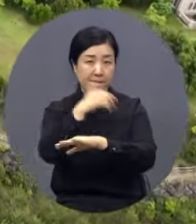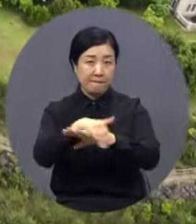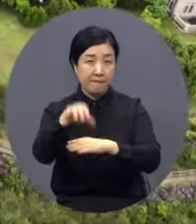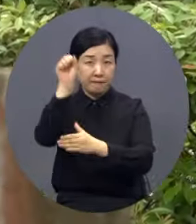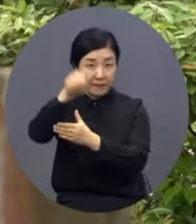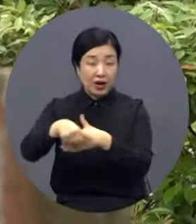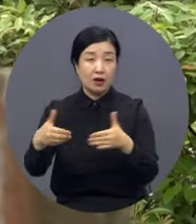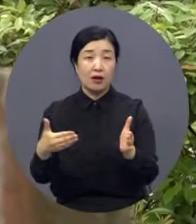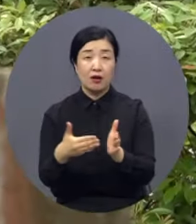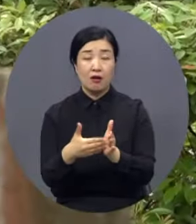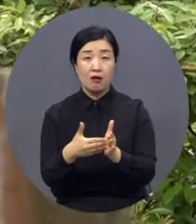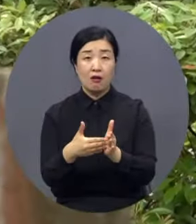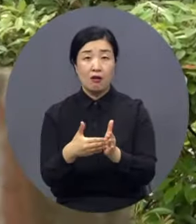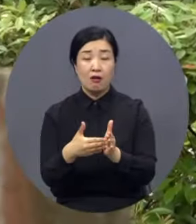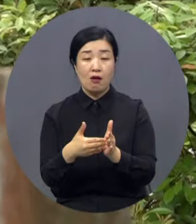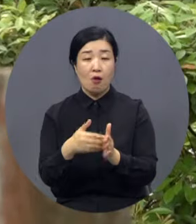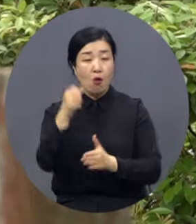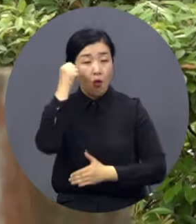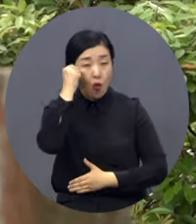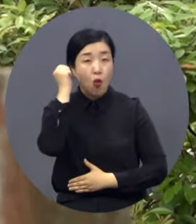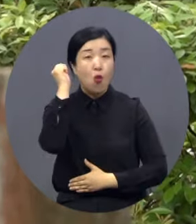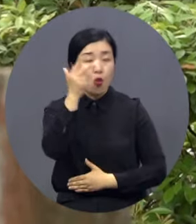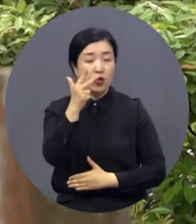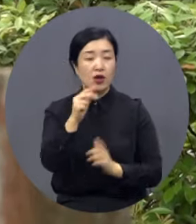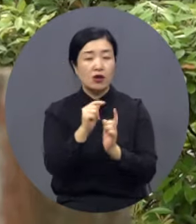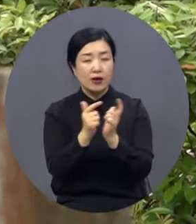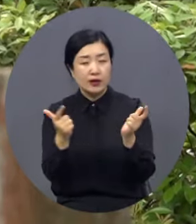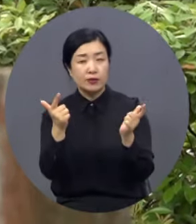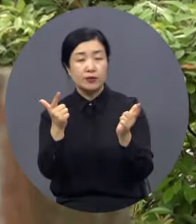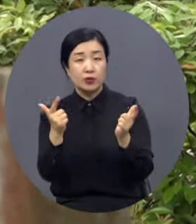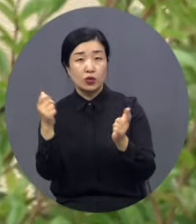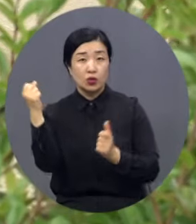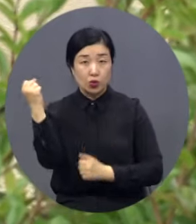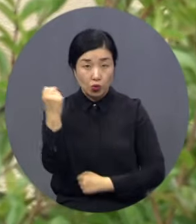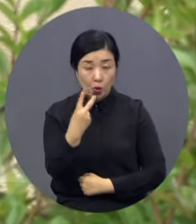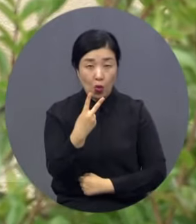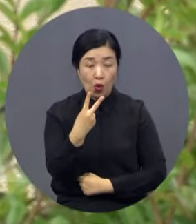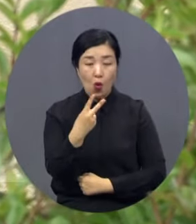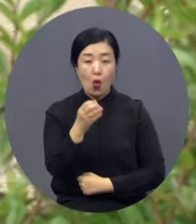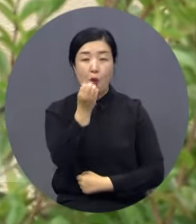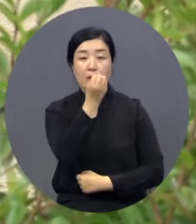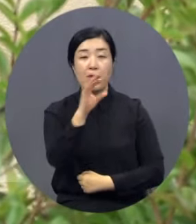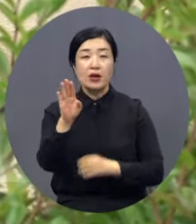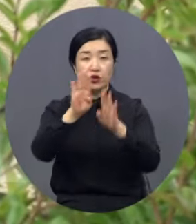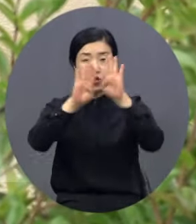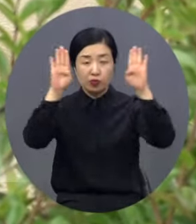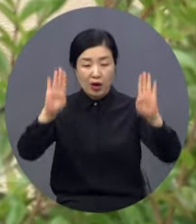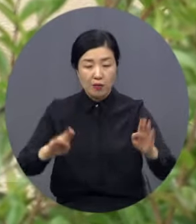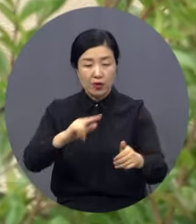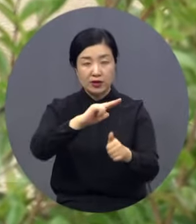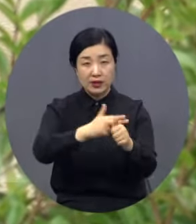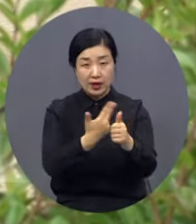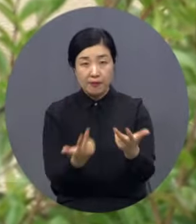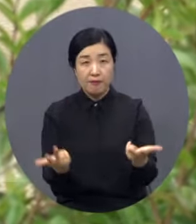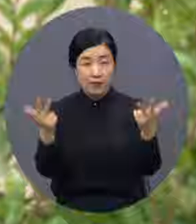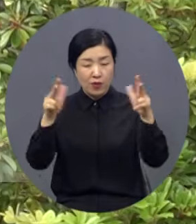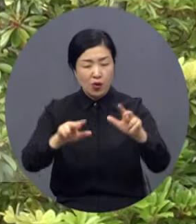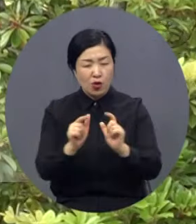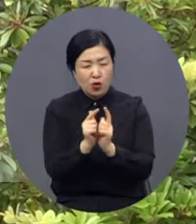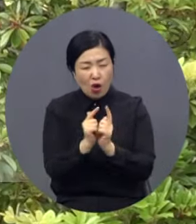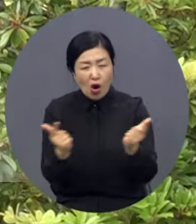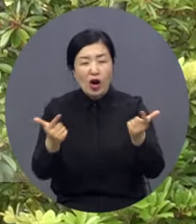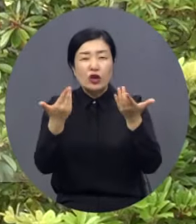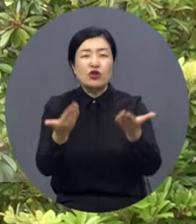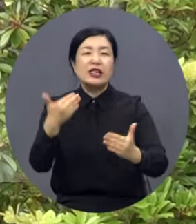받았습니다 콘도미니엄과 호텔 등 숙박시설과 함께 맥주 박물관과 생태테마 파크 등 다양한